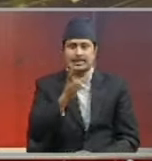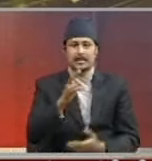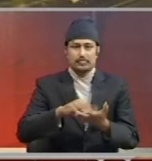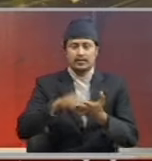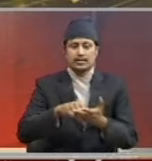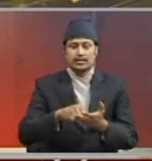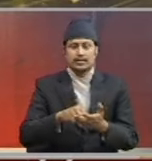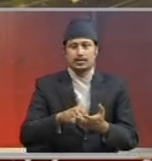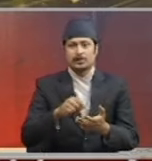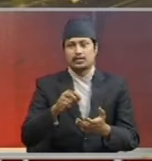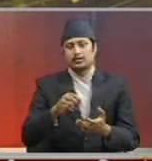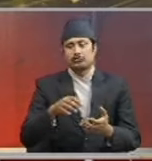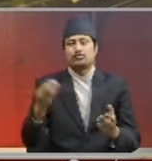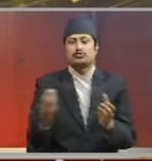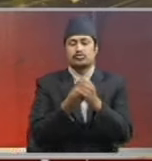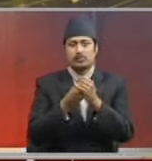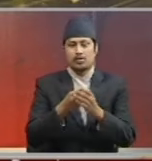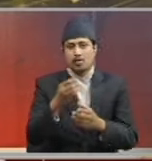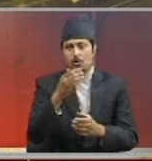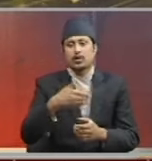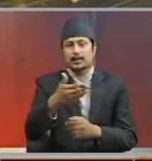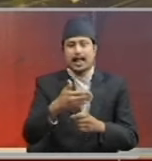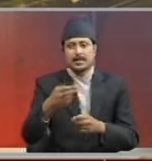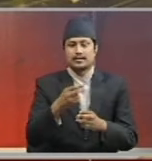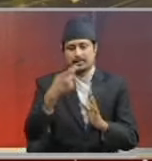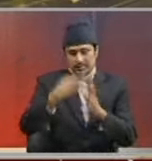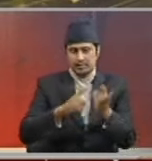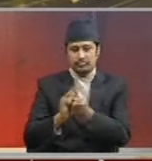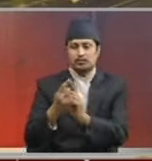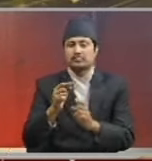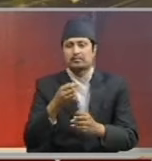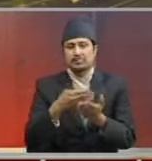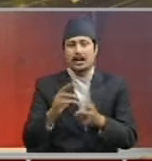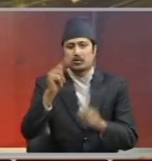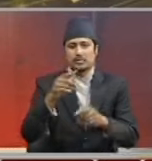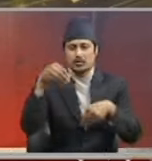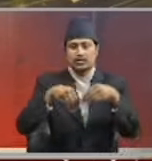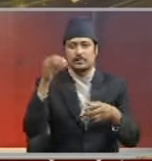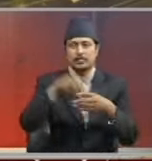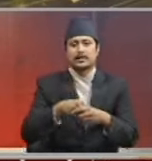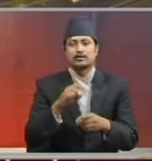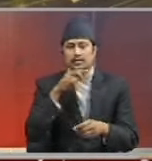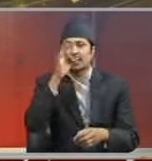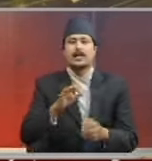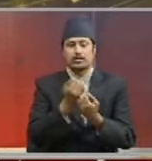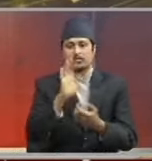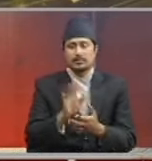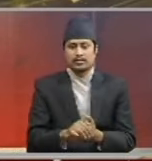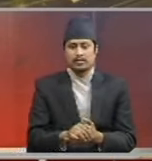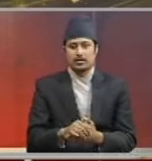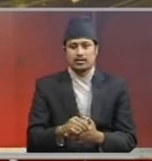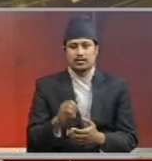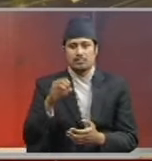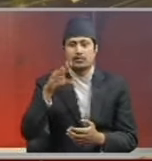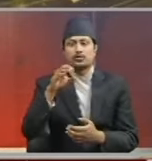यसैबीच संयुक्त लोकतान्त्रिक मधेसी मोर्चाले संविधान संशोधन बिना कुनै पनि निर्वाचनमा सहभागी नहुने निर्णय गरेको छ।